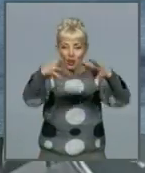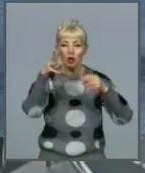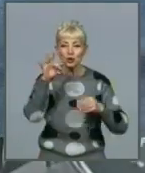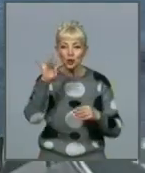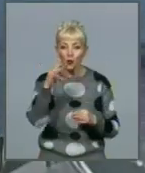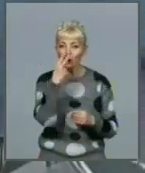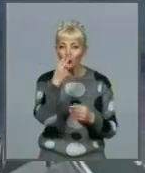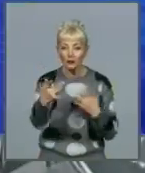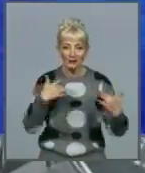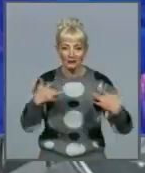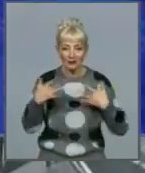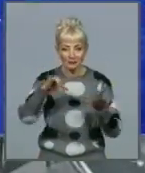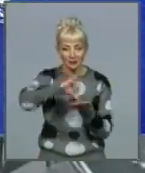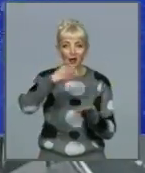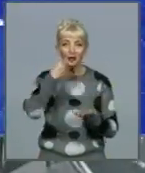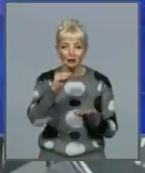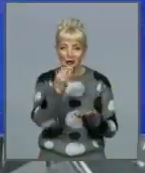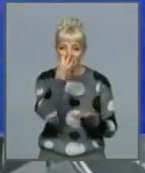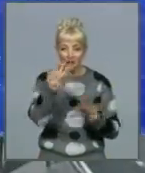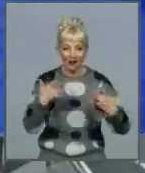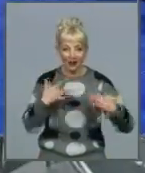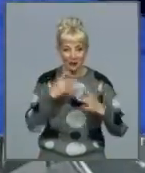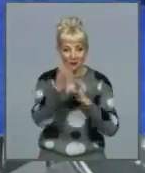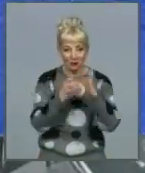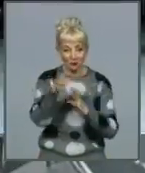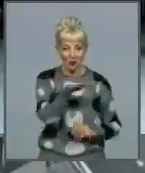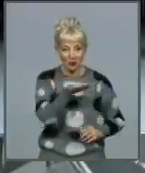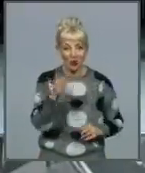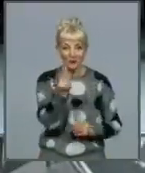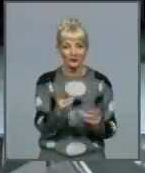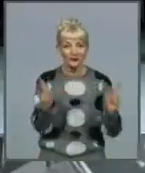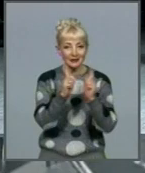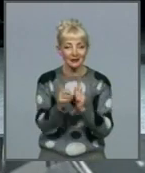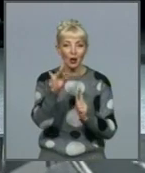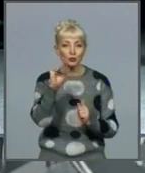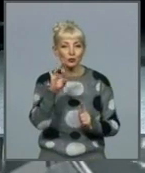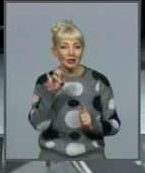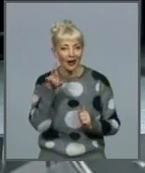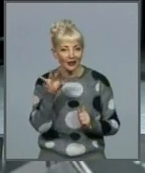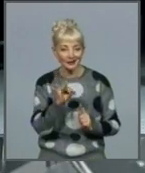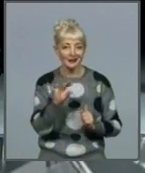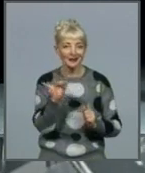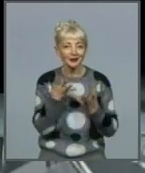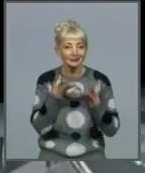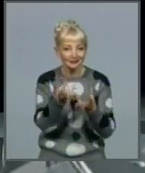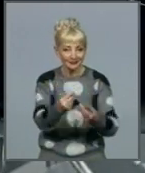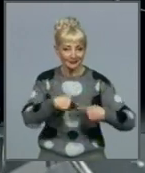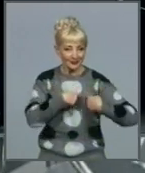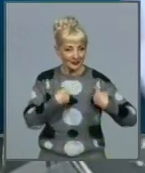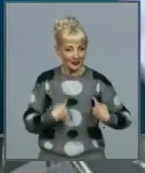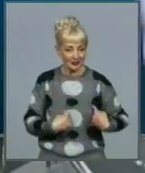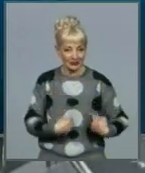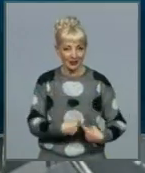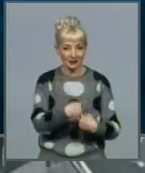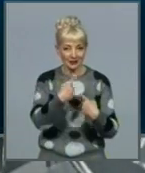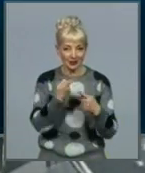виступом кращих циркових артистів міжнародного класу. Вас зустрінуть чарівні русалки і підкоять серце своїм незабутнім польотом під купол на арені. Дресирований ведмідь